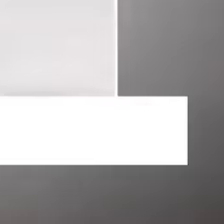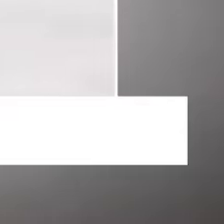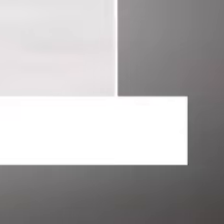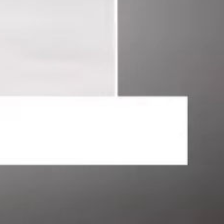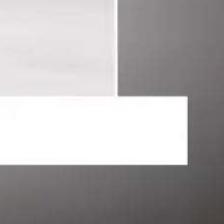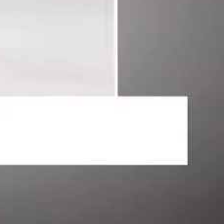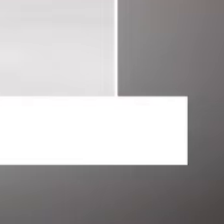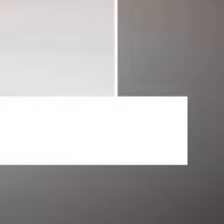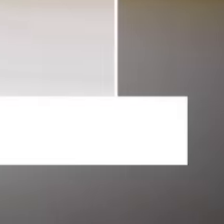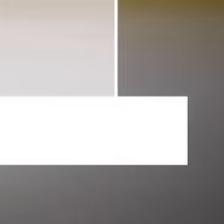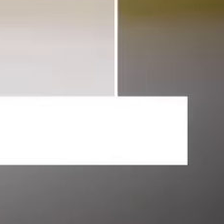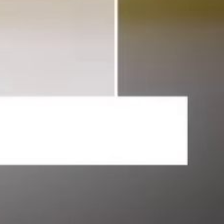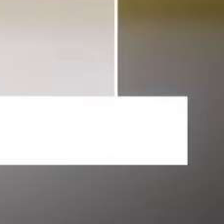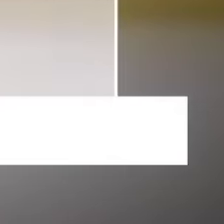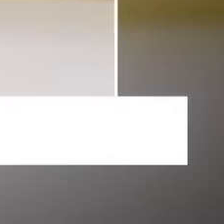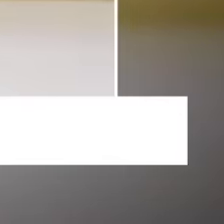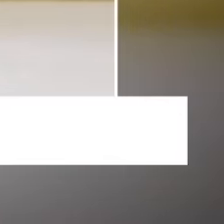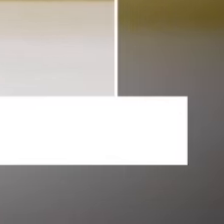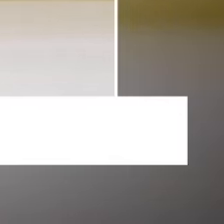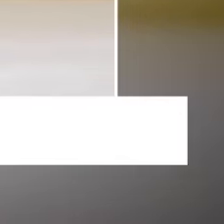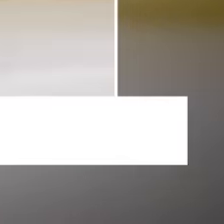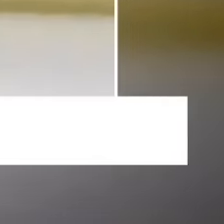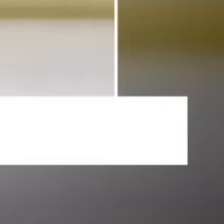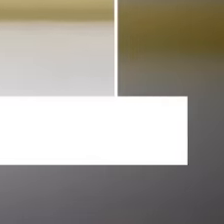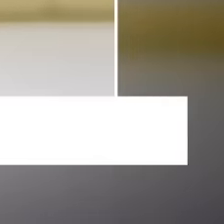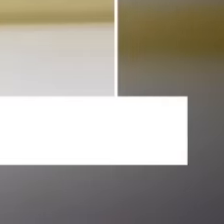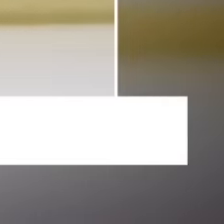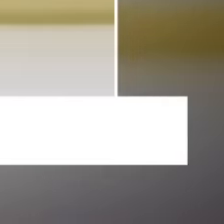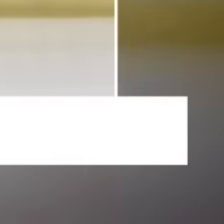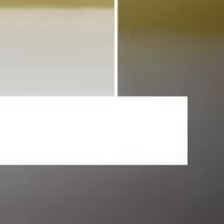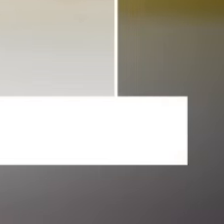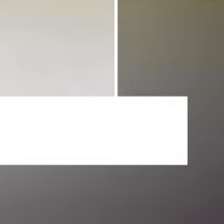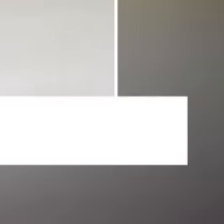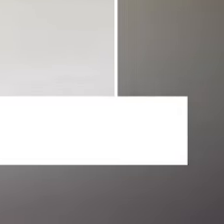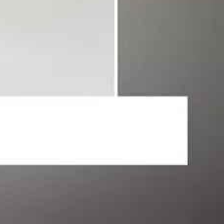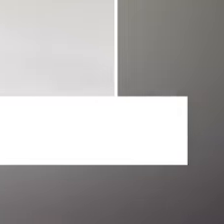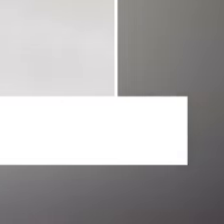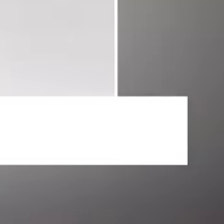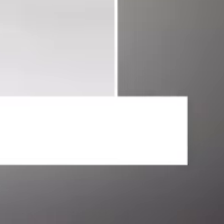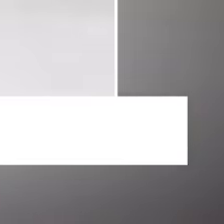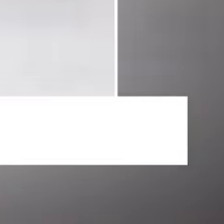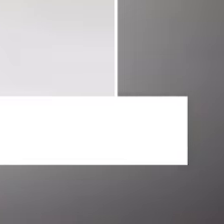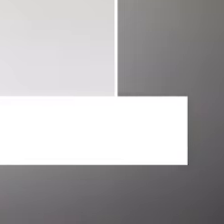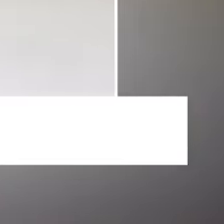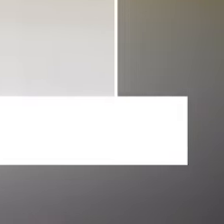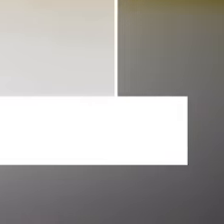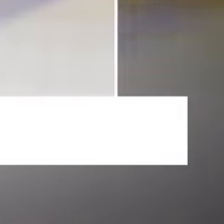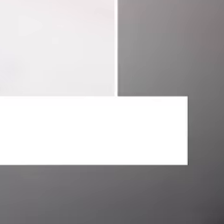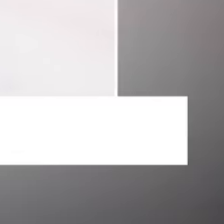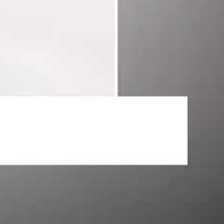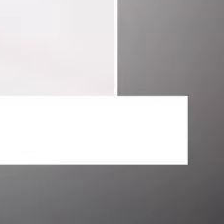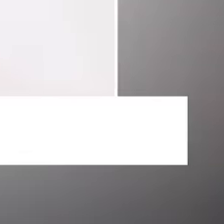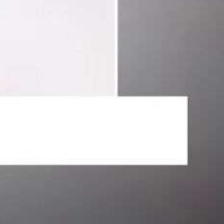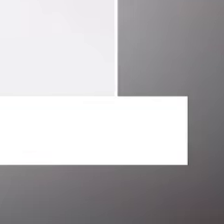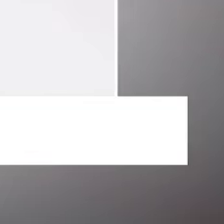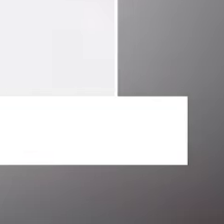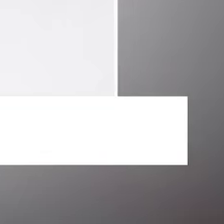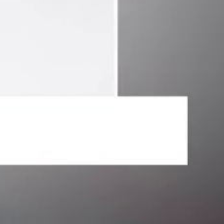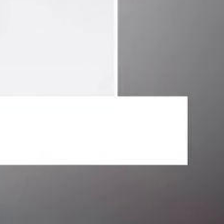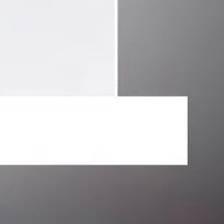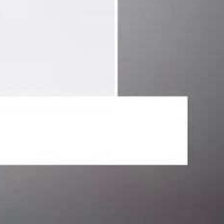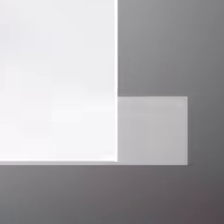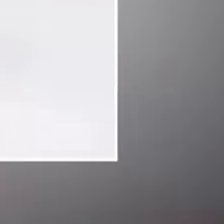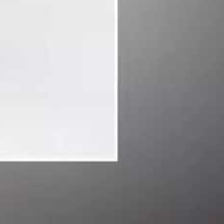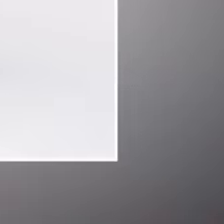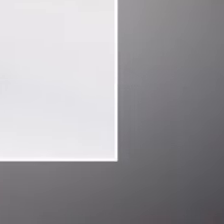스케이트를 시작해 빙판 위에 던져준 팬들의 인형 선물을 안기에도 벅찼던 소년은 어린 나이지만 감정을 담은 섬세한 연기로